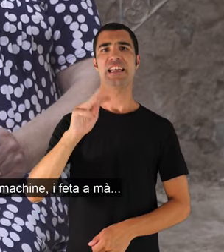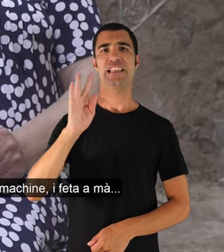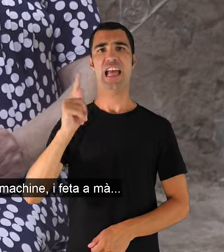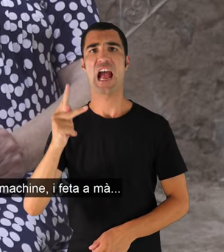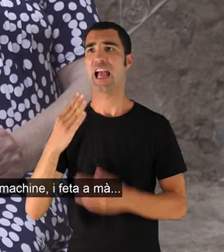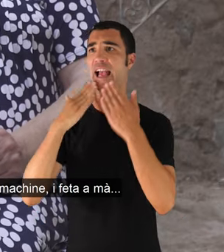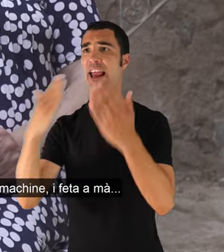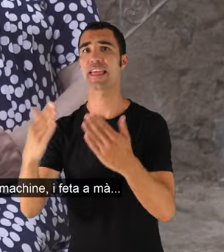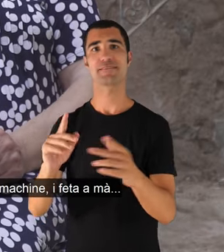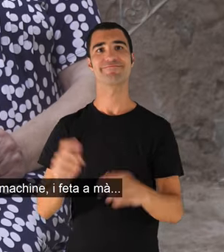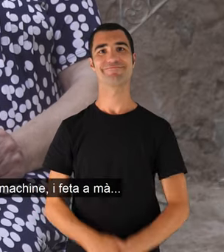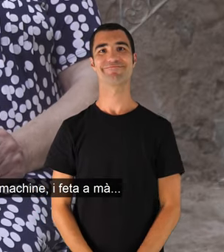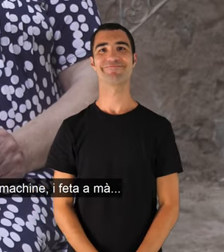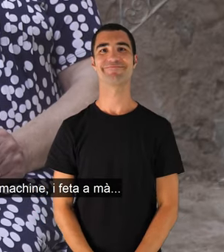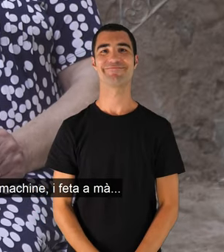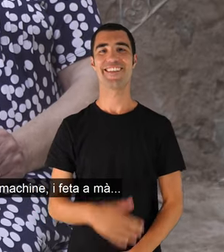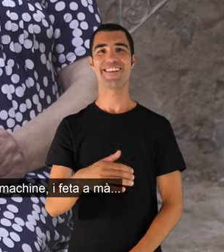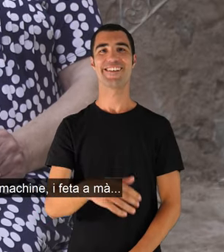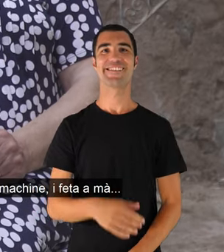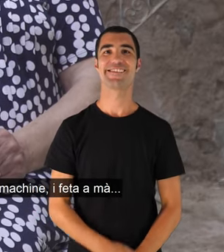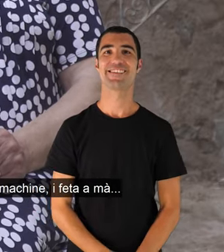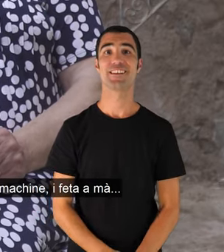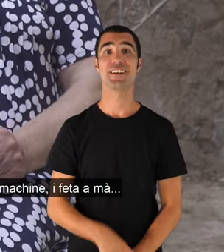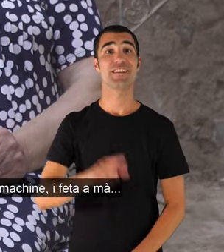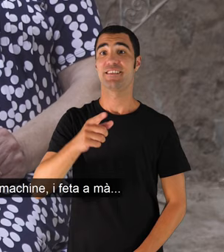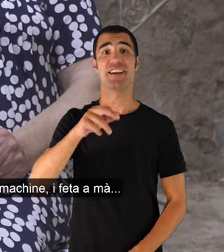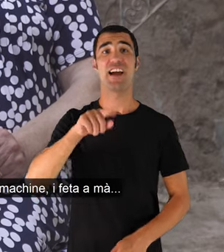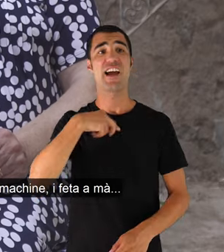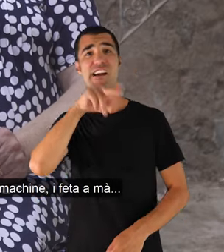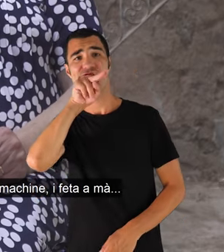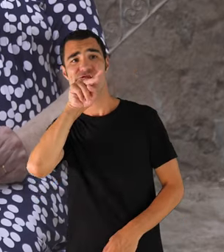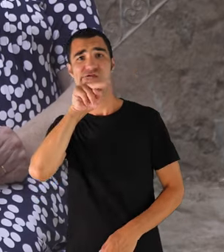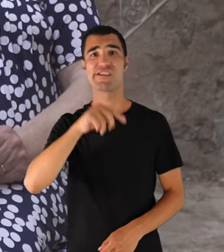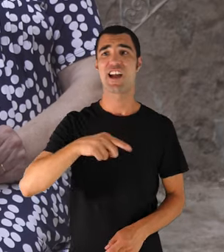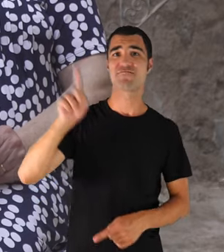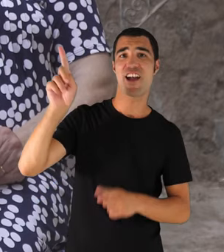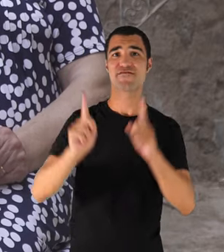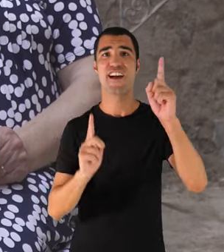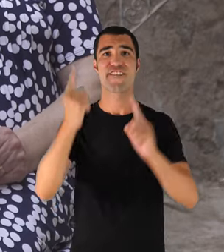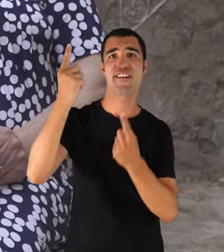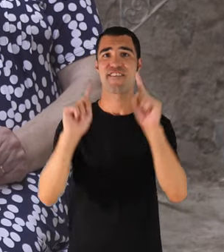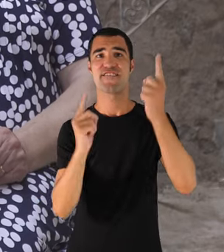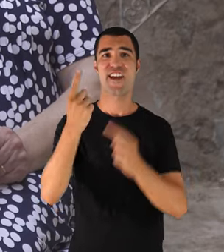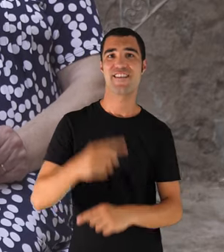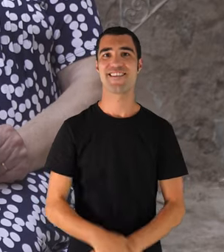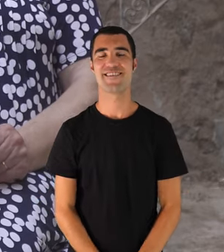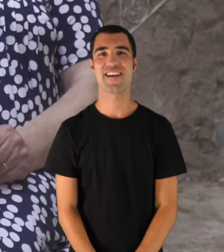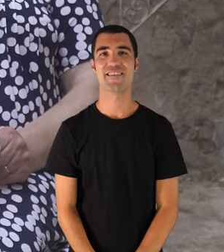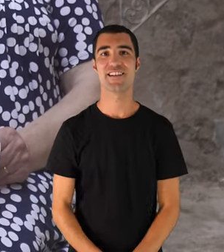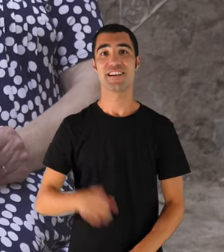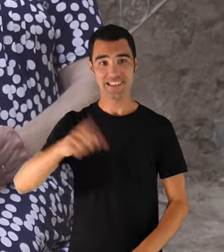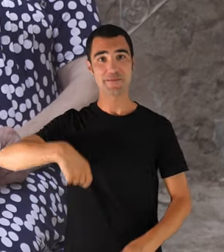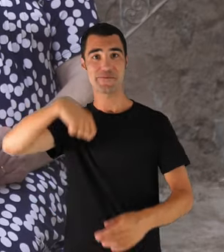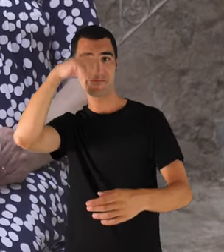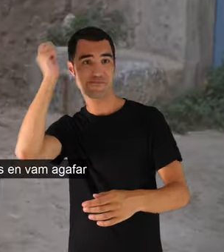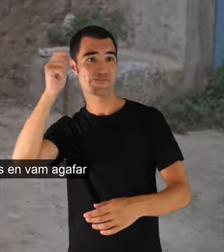Sí, no, però... I feta la maixina, i feta la maixina, i quantes d'aquestes... O en pentinàvem els